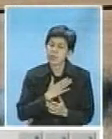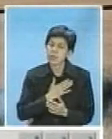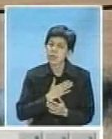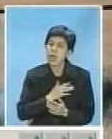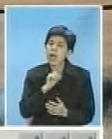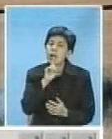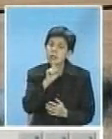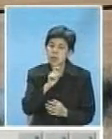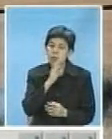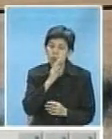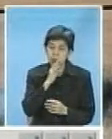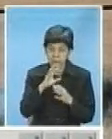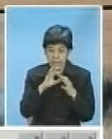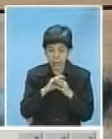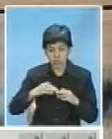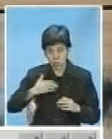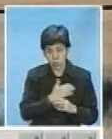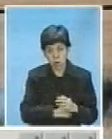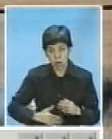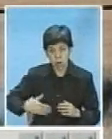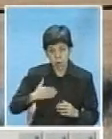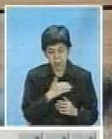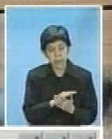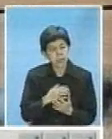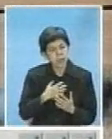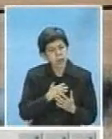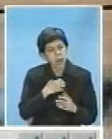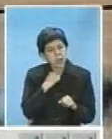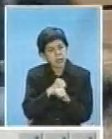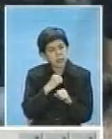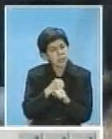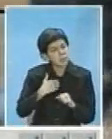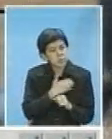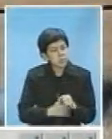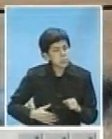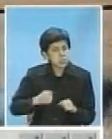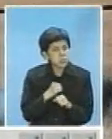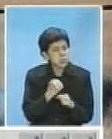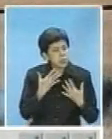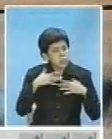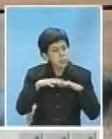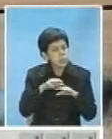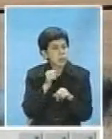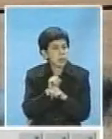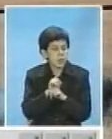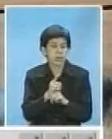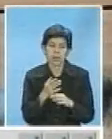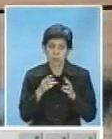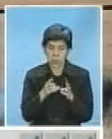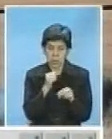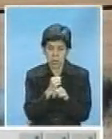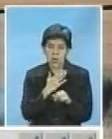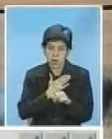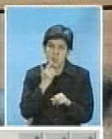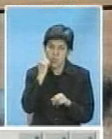ว่าถ้าเป็นสำนักงานเรื่องสุขภาพแห่งชาติเนี่ยนะคะต้องการนโยบายสาธารณสุขเพื่อสุขภาพแบบมีส่วนร่วมกระบวนการที่ฉันเข้